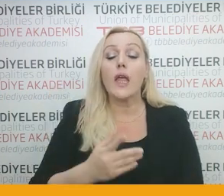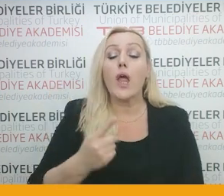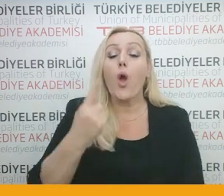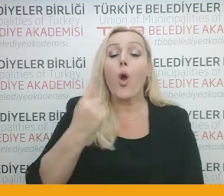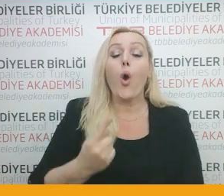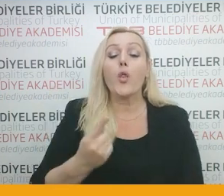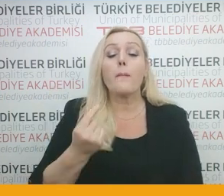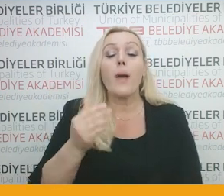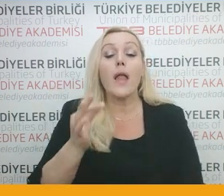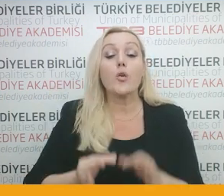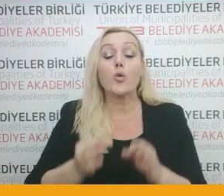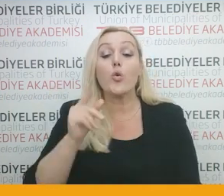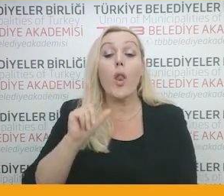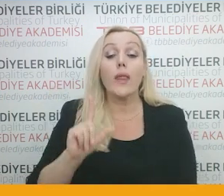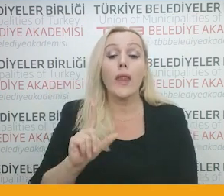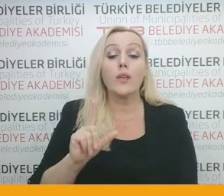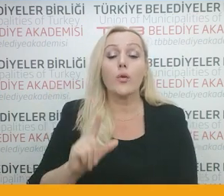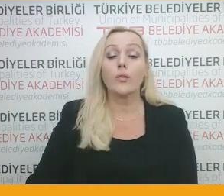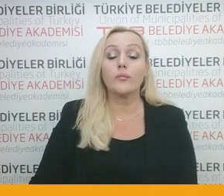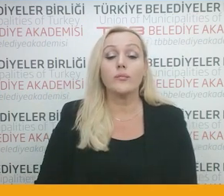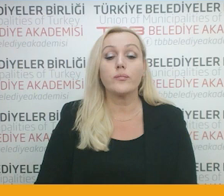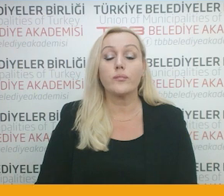kontrol gerekiyor.